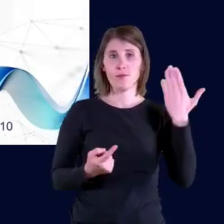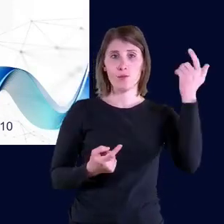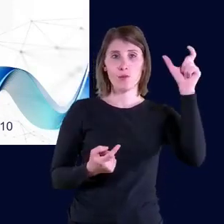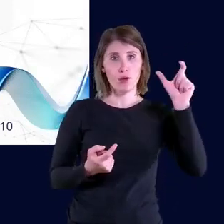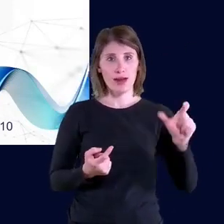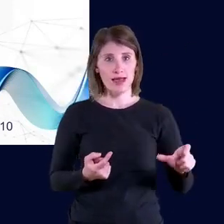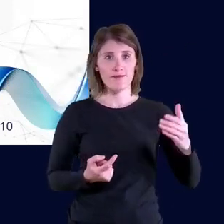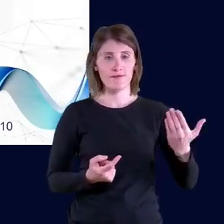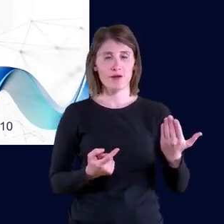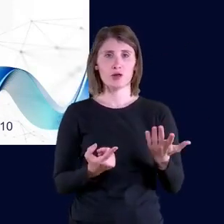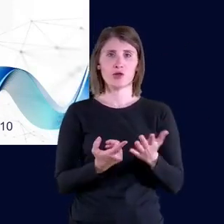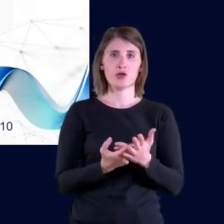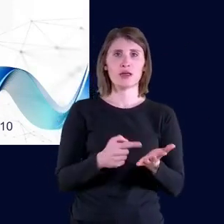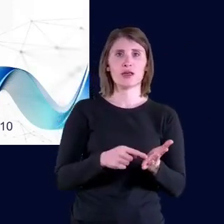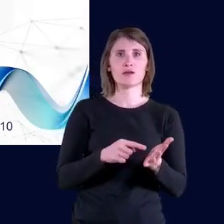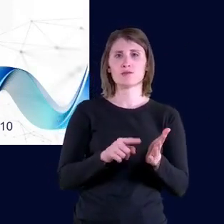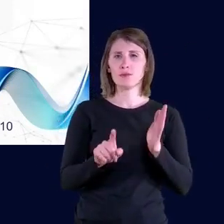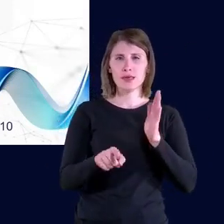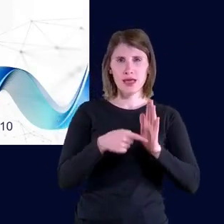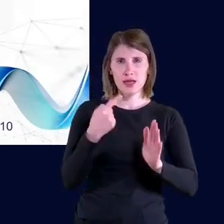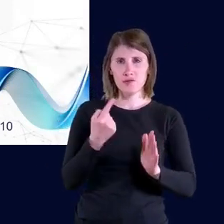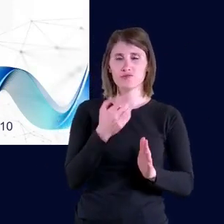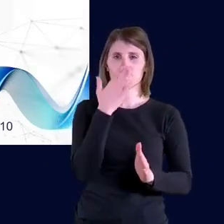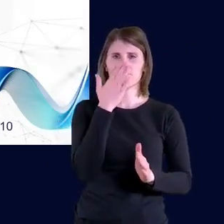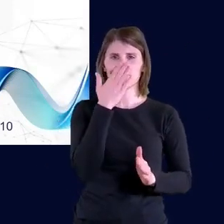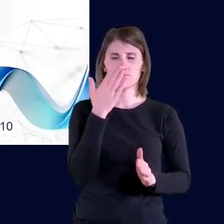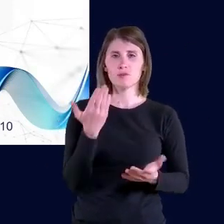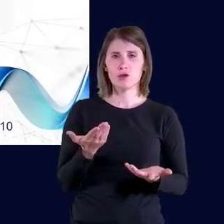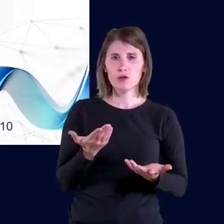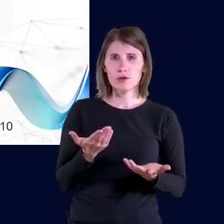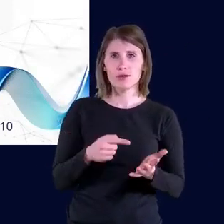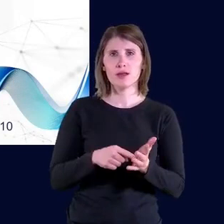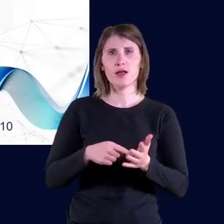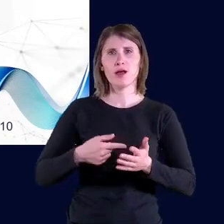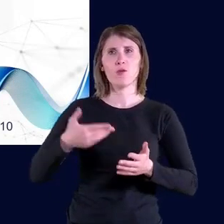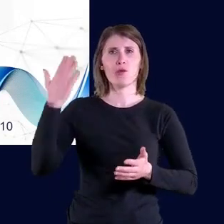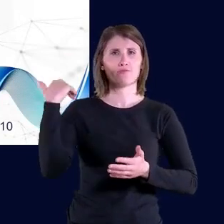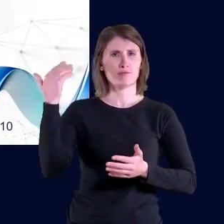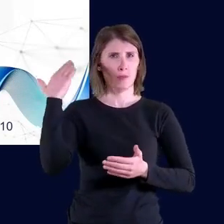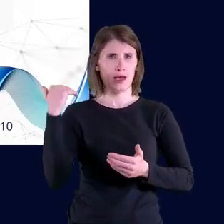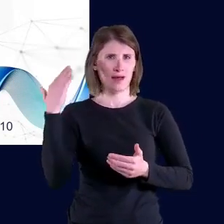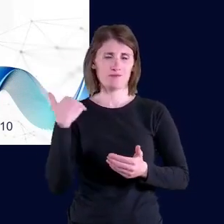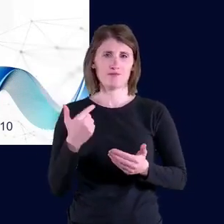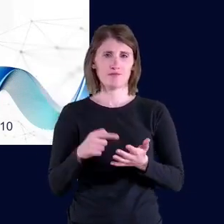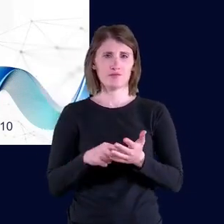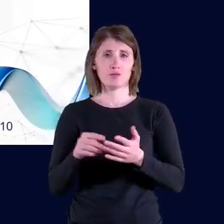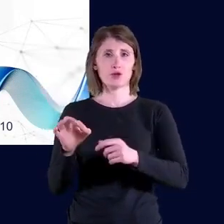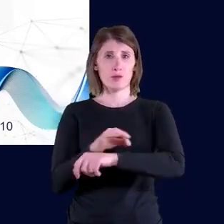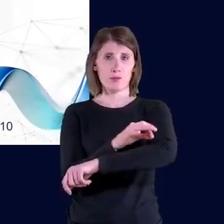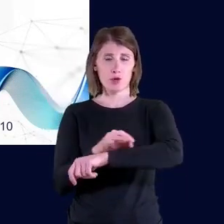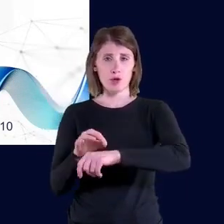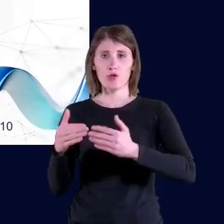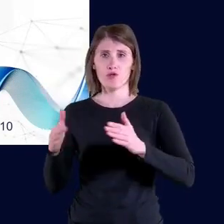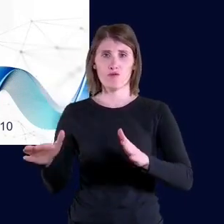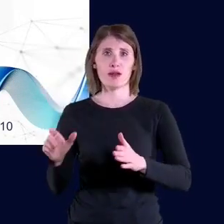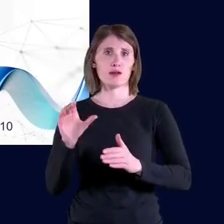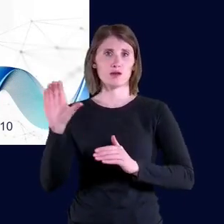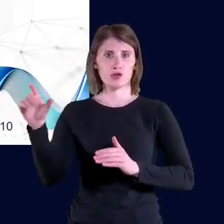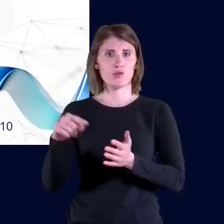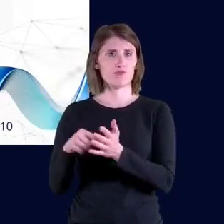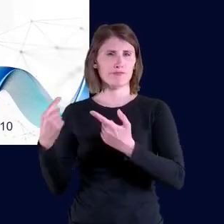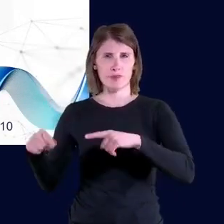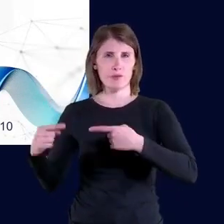portalu pierwsza pierwsza wersja portalu jeszcze sprzed uruchomienia projektu otwartych zasobów